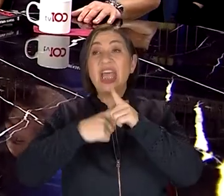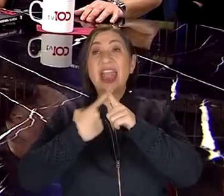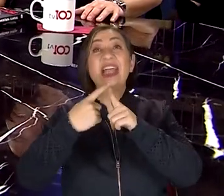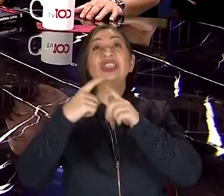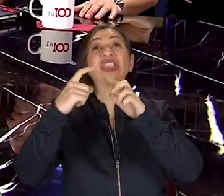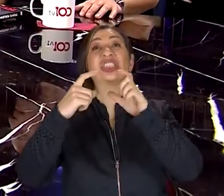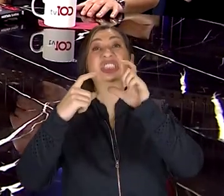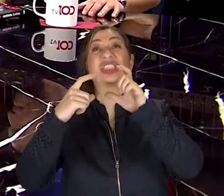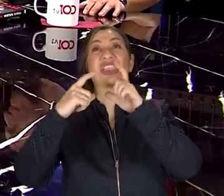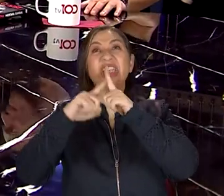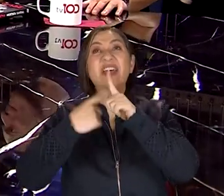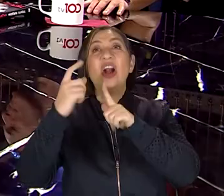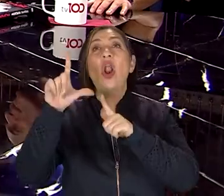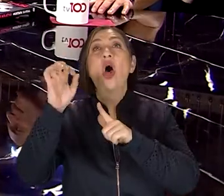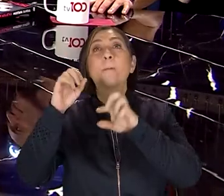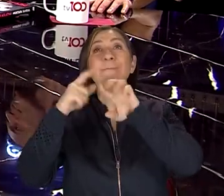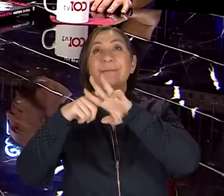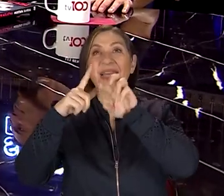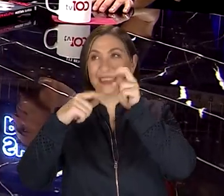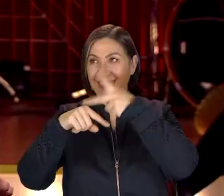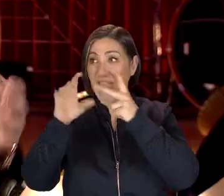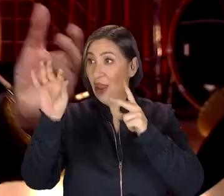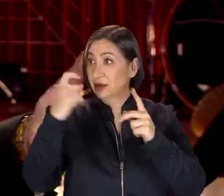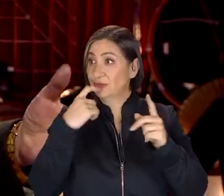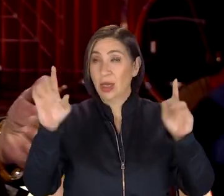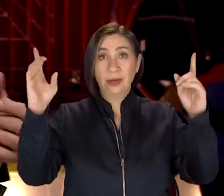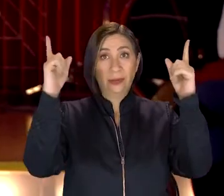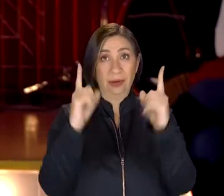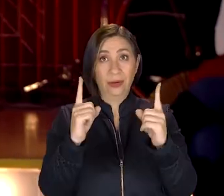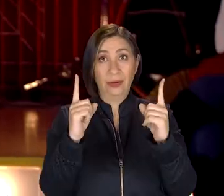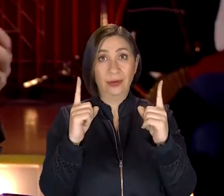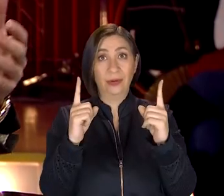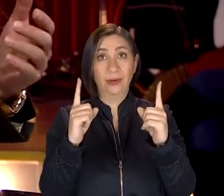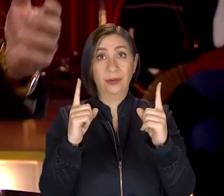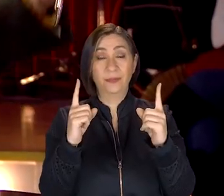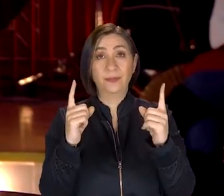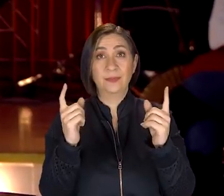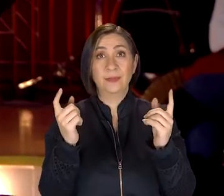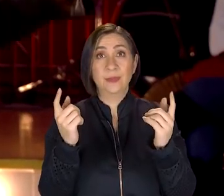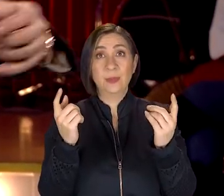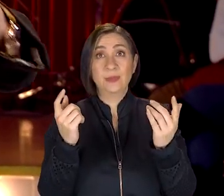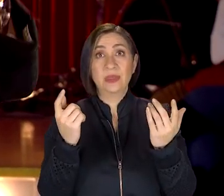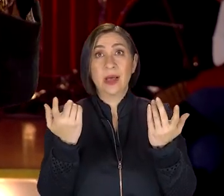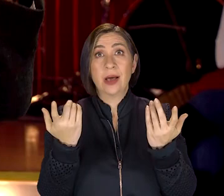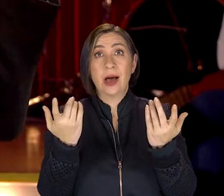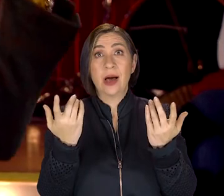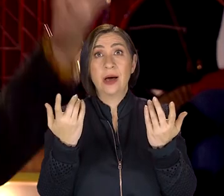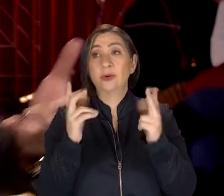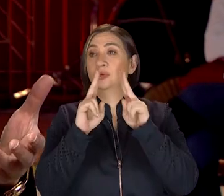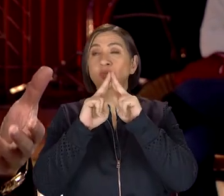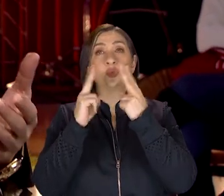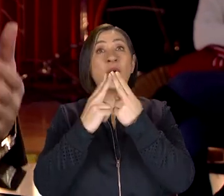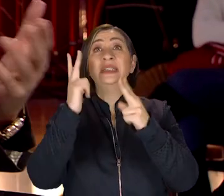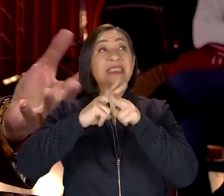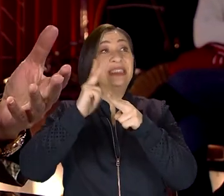Jennifer Lopez, 50 yaşındaki Jennifer Lopez çıktılar. Bence yani artık dünya